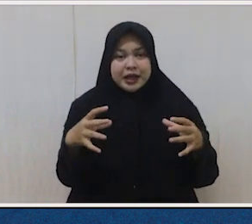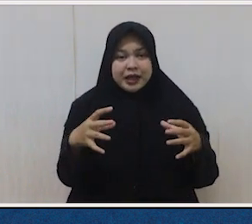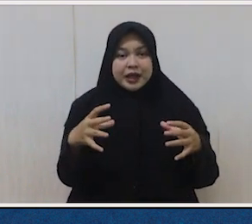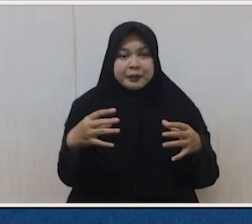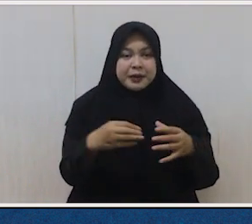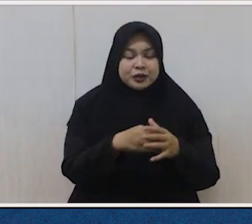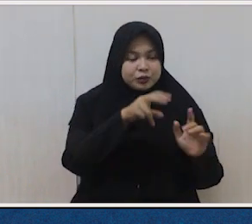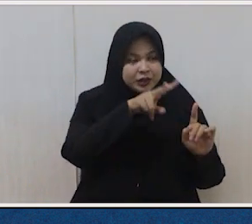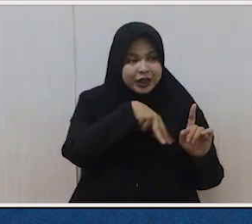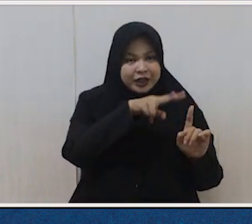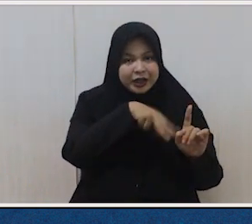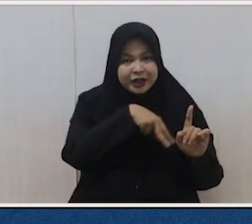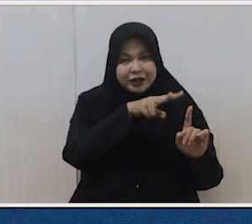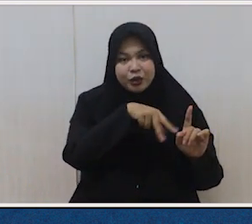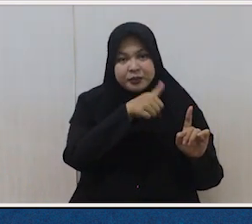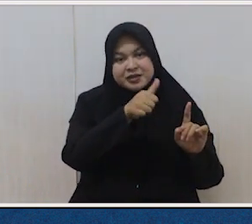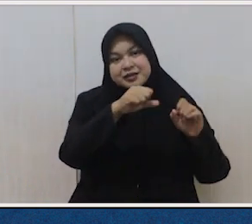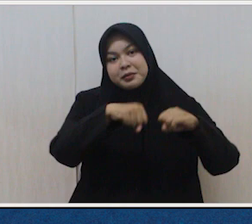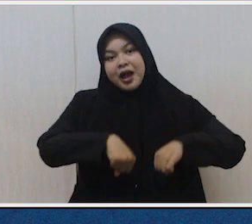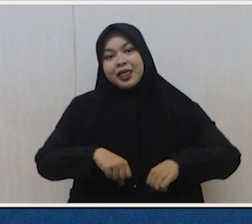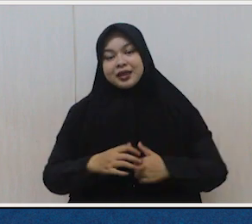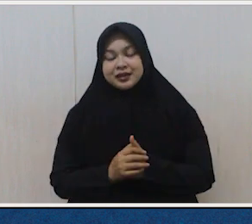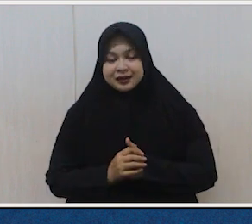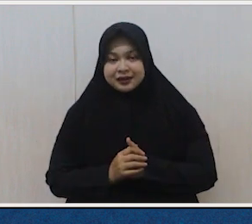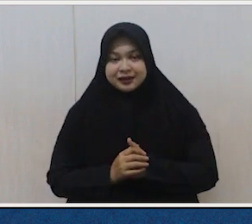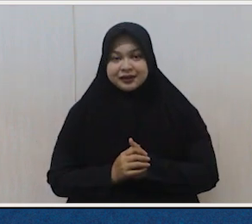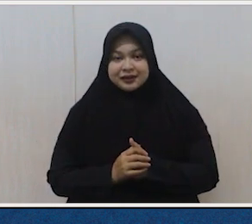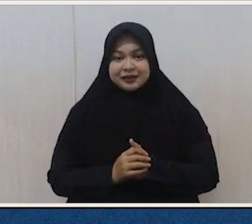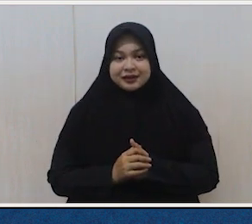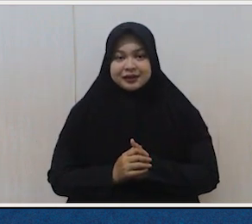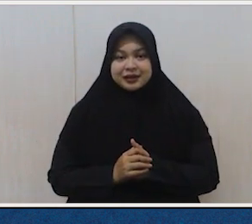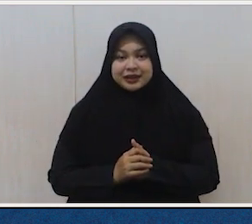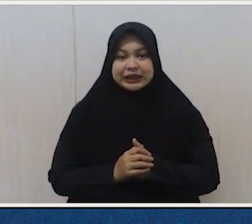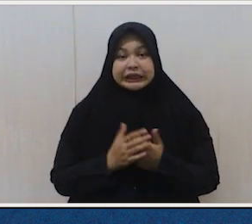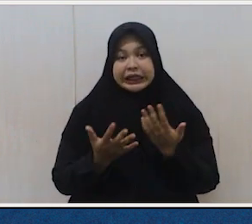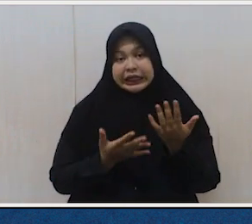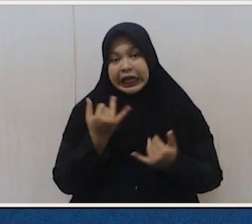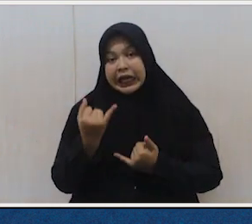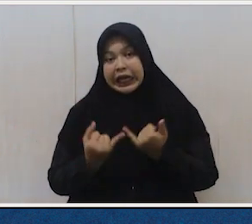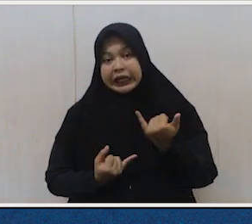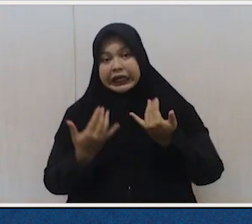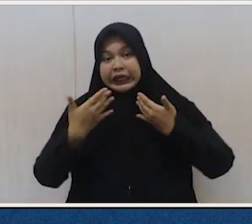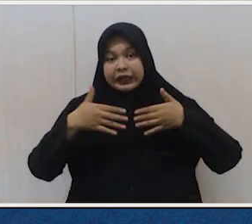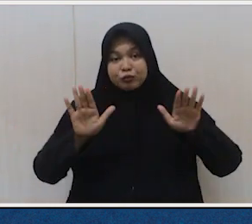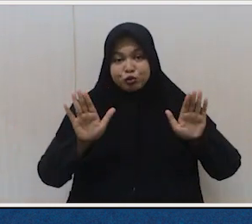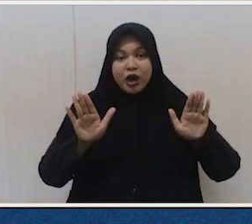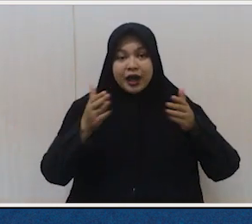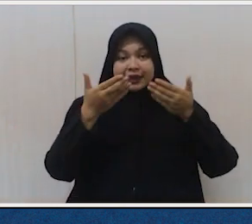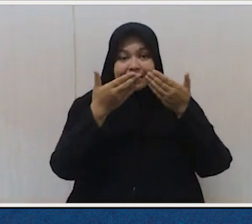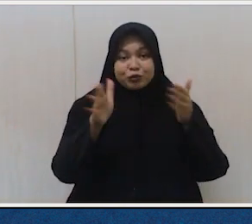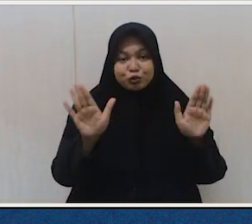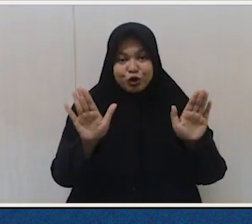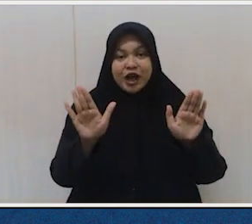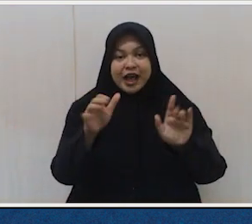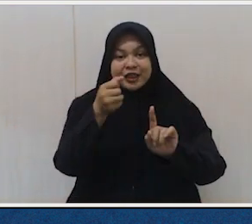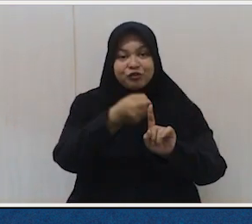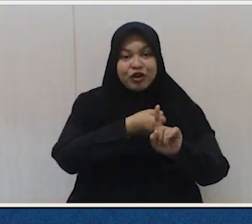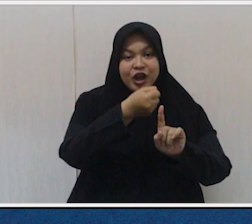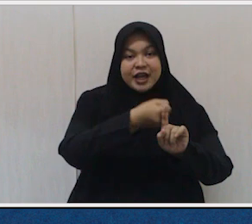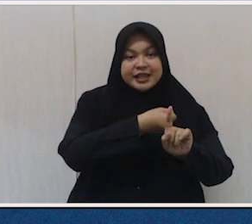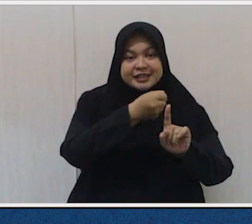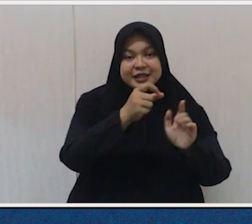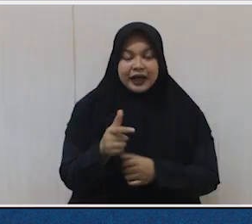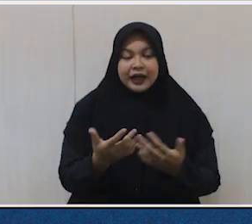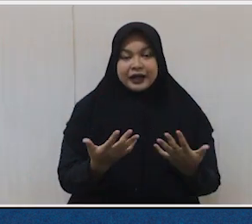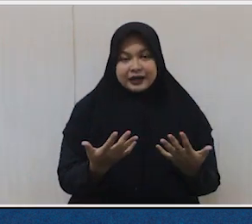termasukilaian personal itu sudah bisa disepakati gitu jadi eh ya akhirnya Kan terbuka tuh advokasi pasal